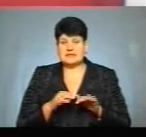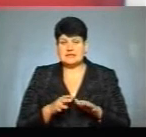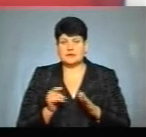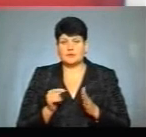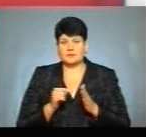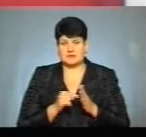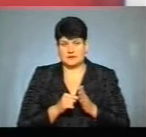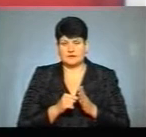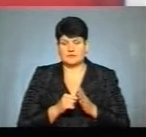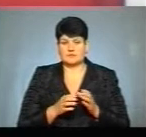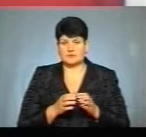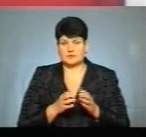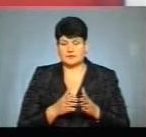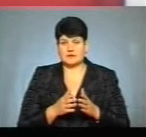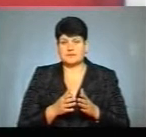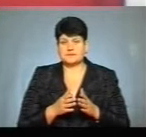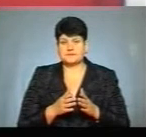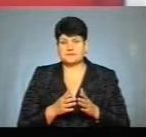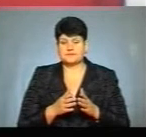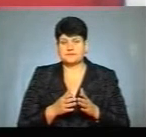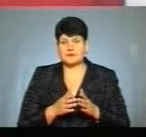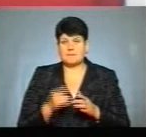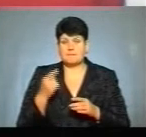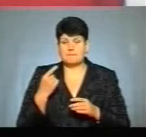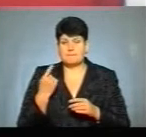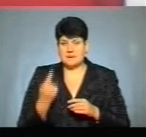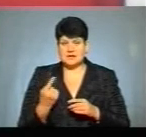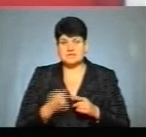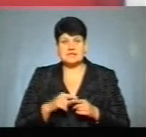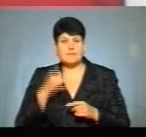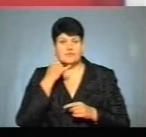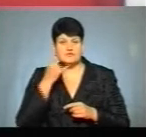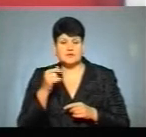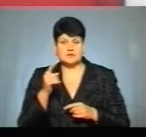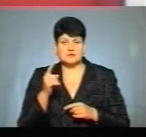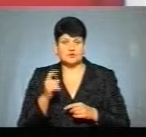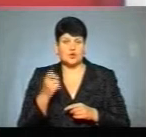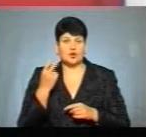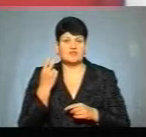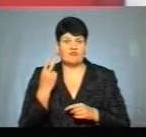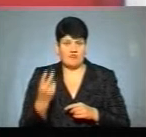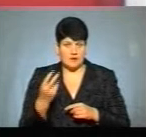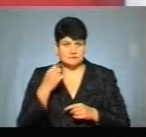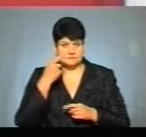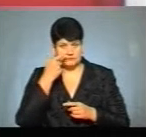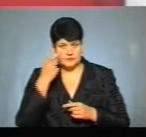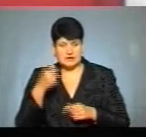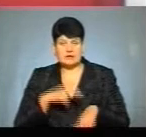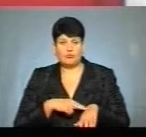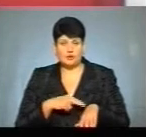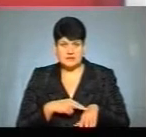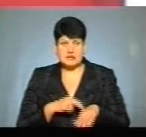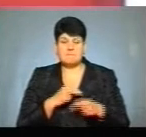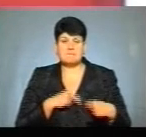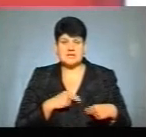підпадають під дану категорію дій. Перша дія – це подзвонити на лінію 102, повідомити працівників поліції, тому що тільки працівники